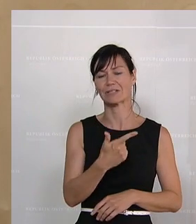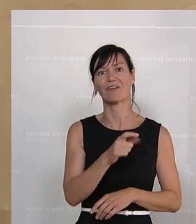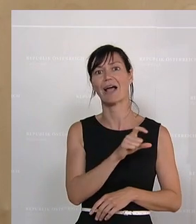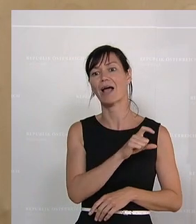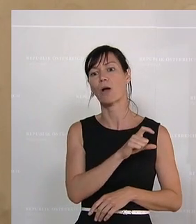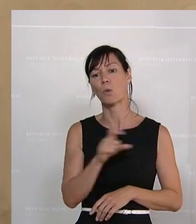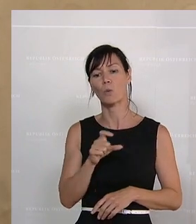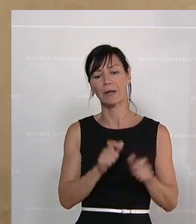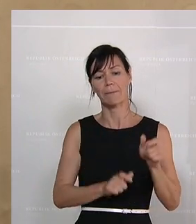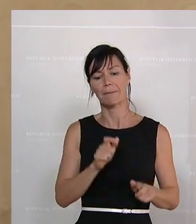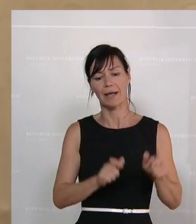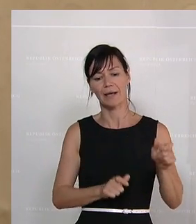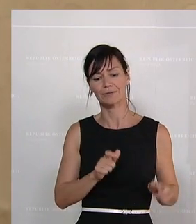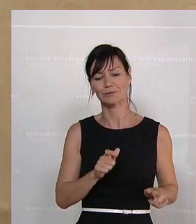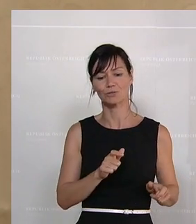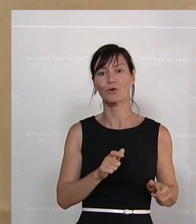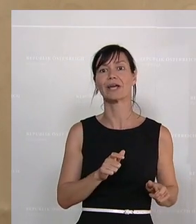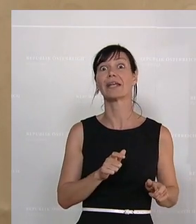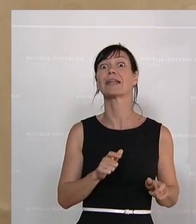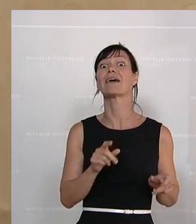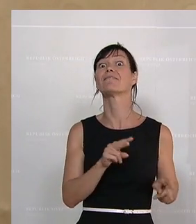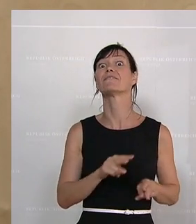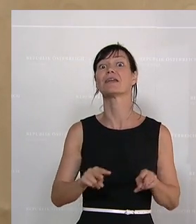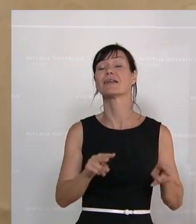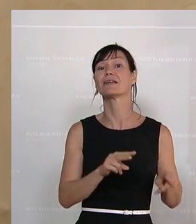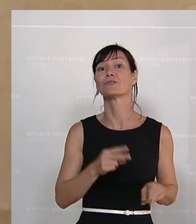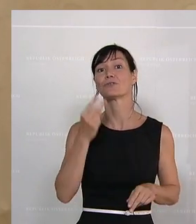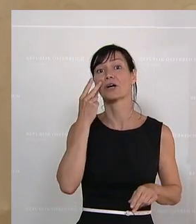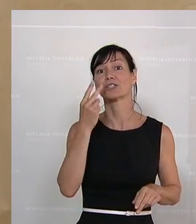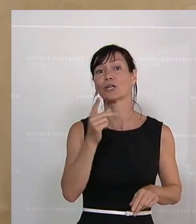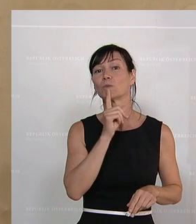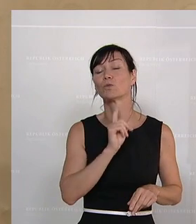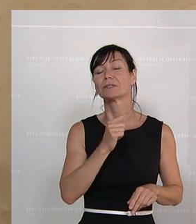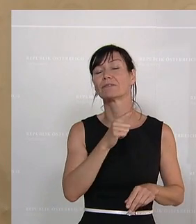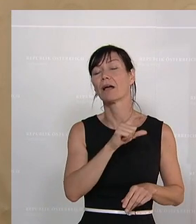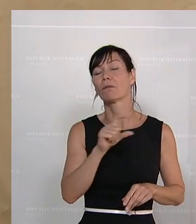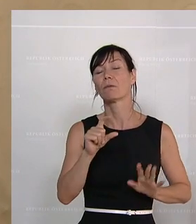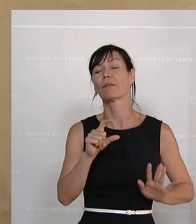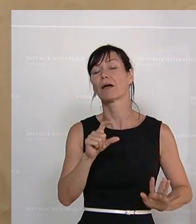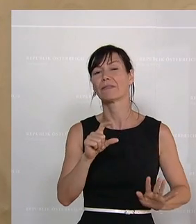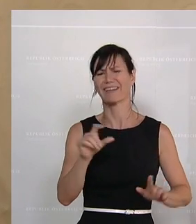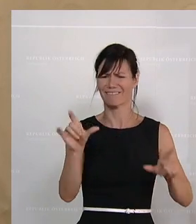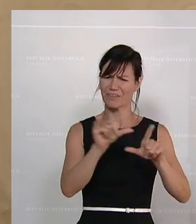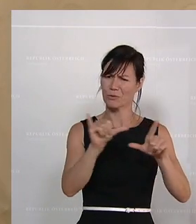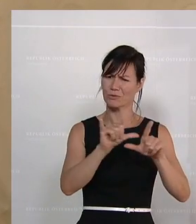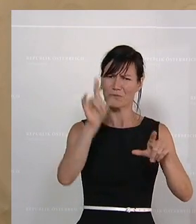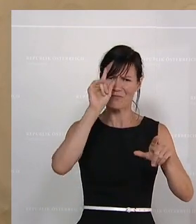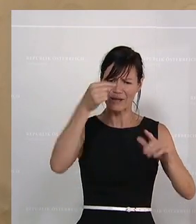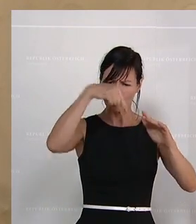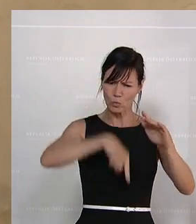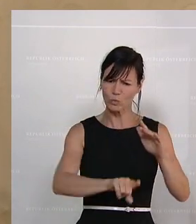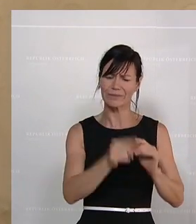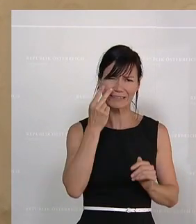personen die sich das wäre video angesehen hat die haben in dieser republik sie kennen das auf youtube und wie viele aufrufe ein video